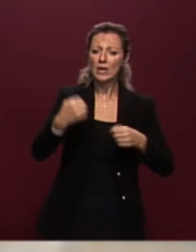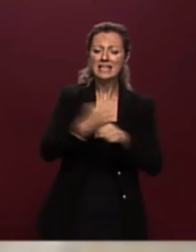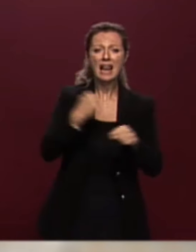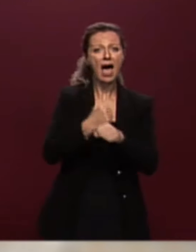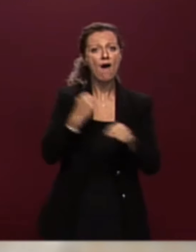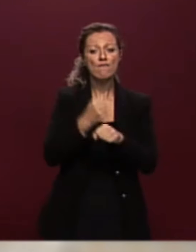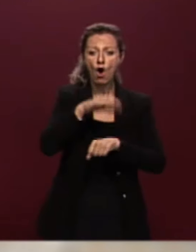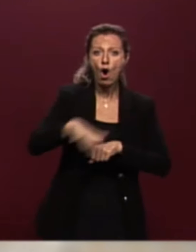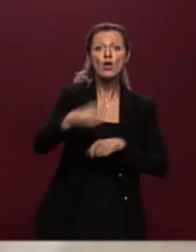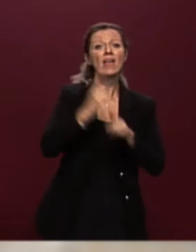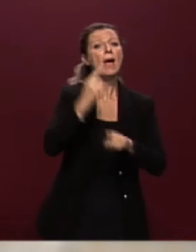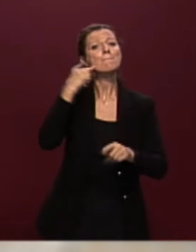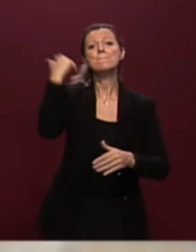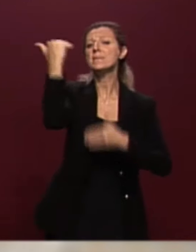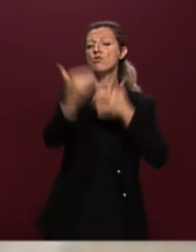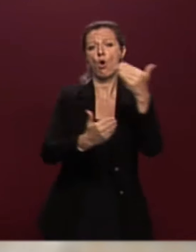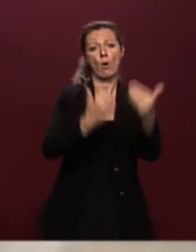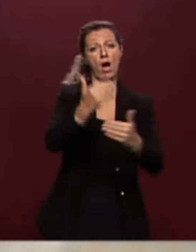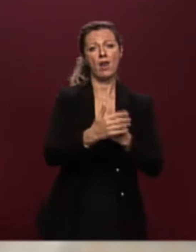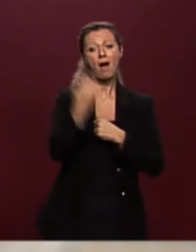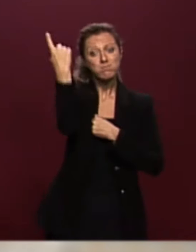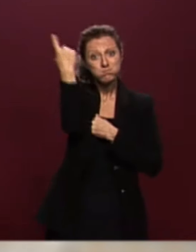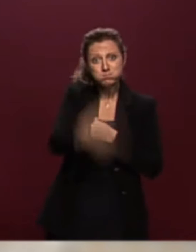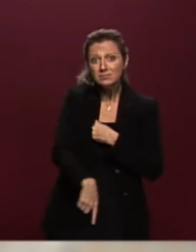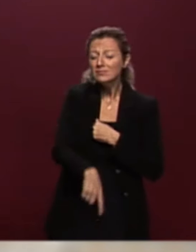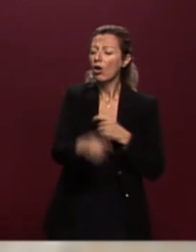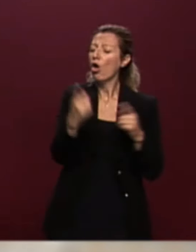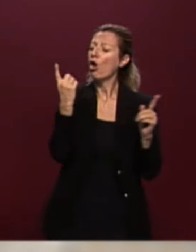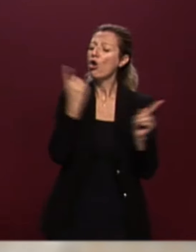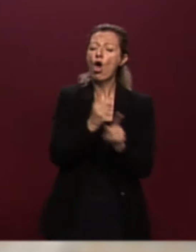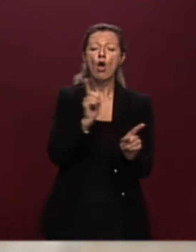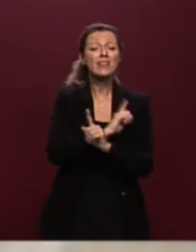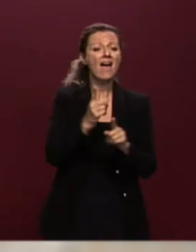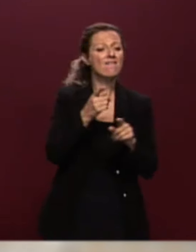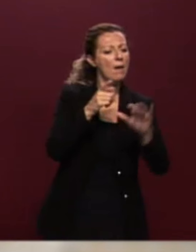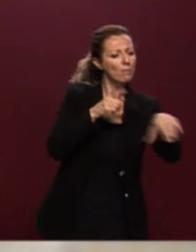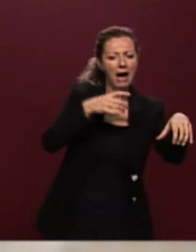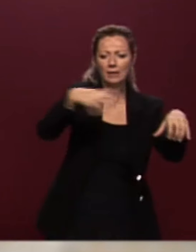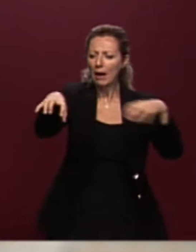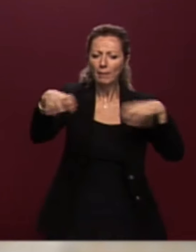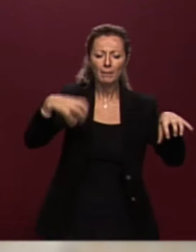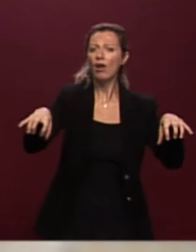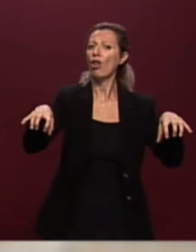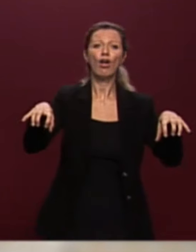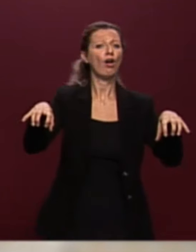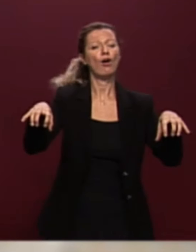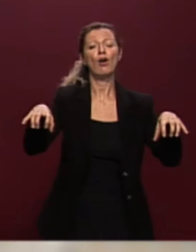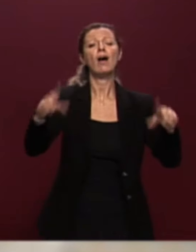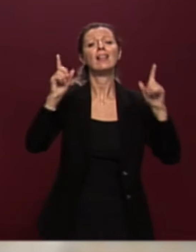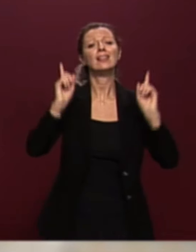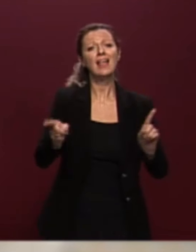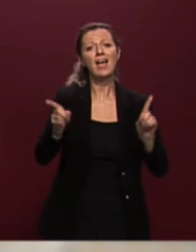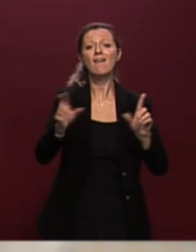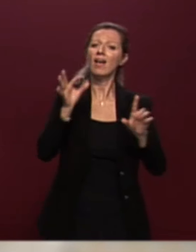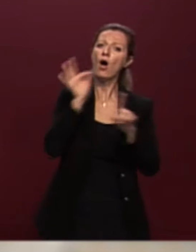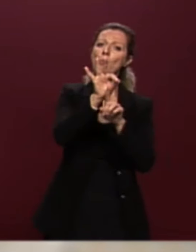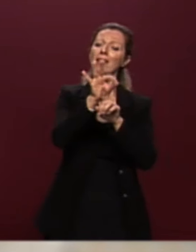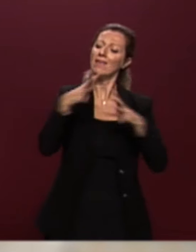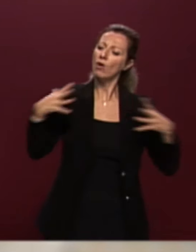di lavoro, perché per questo non ci devono essere parti, ma ci deve essere invece un intento